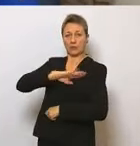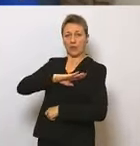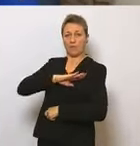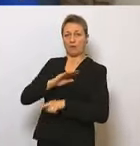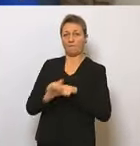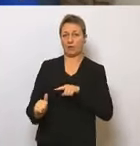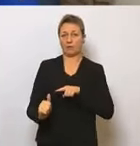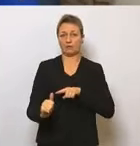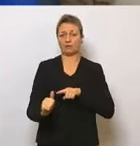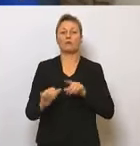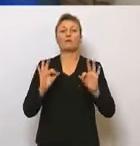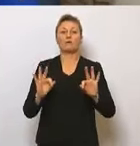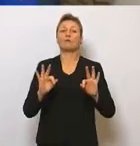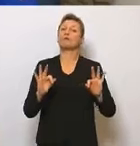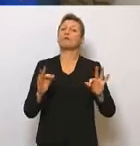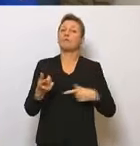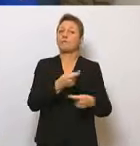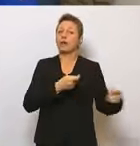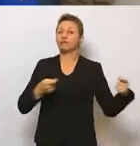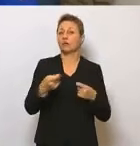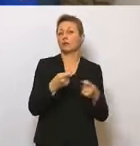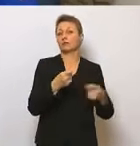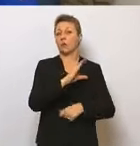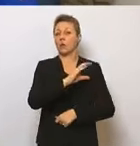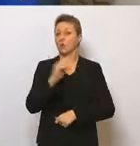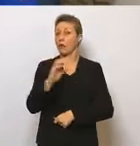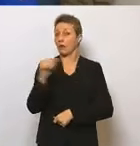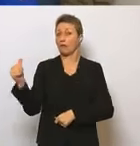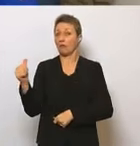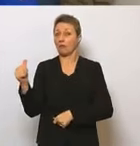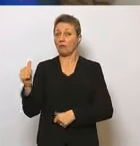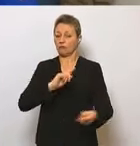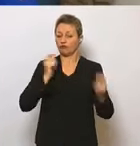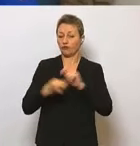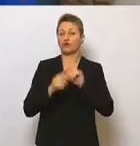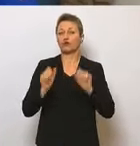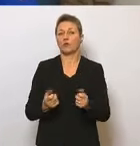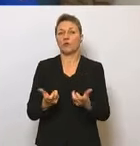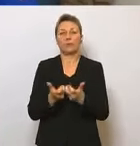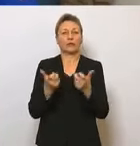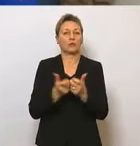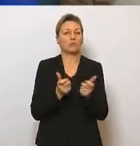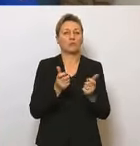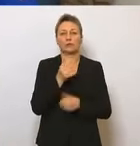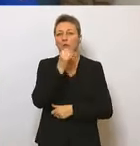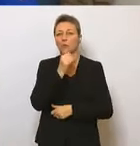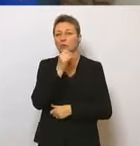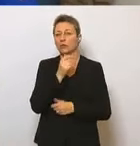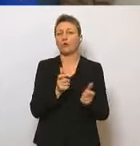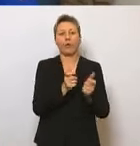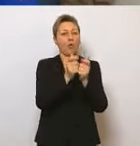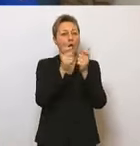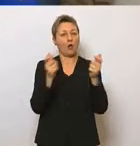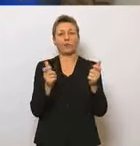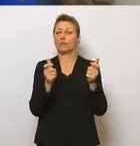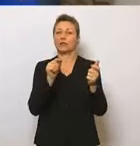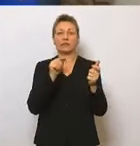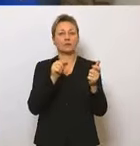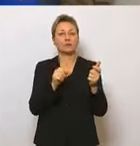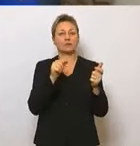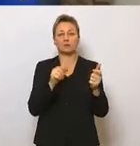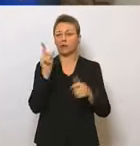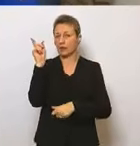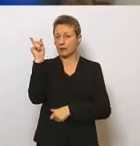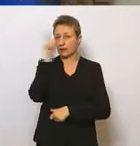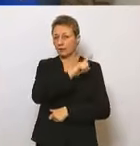les marchés numériques doit donc être modifiée, puisque si en tant que petite entreprise, il est difficile d'accéder à